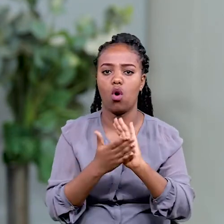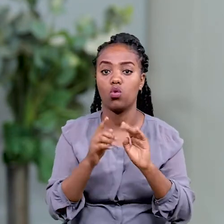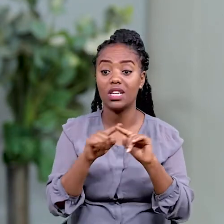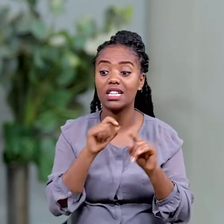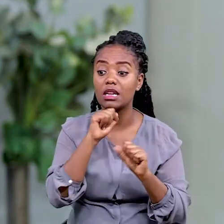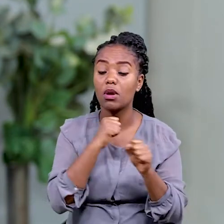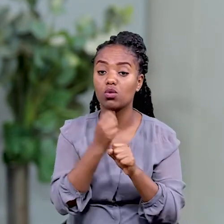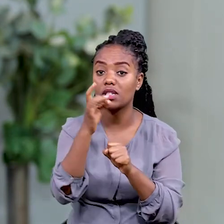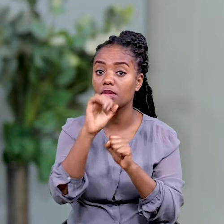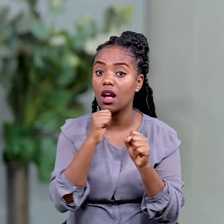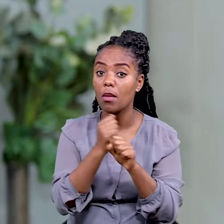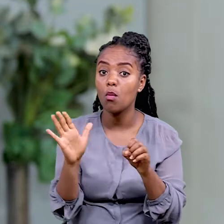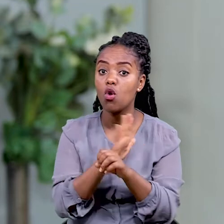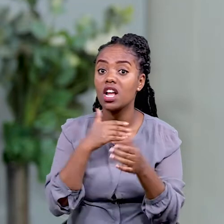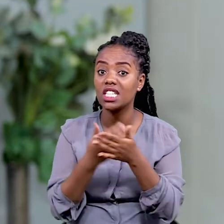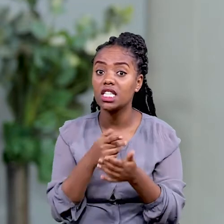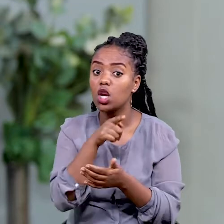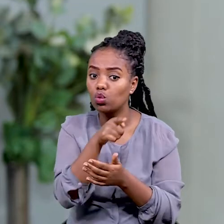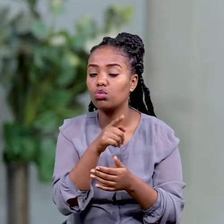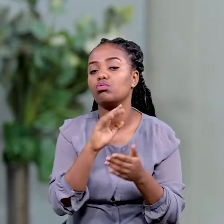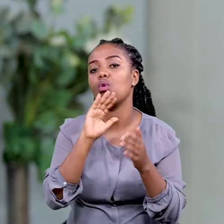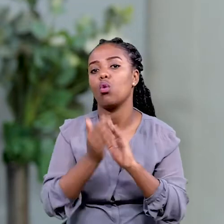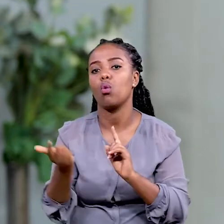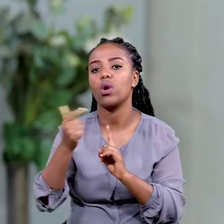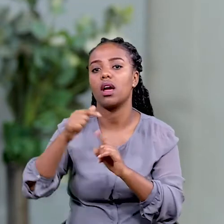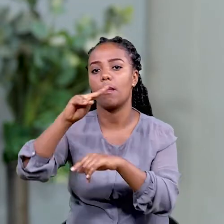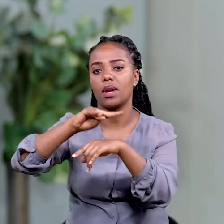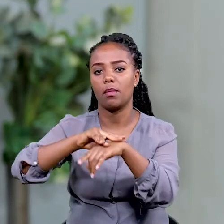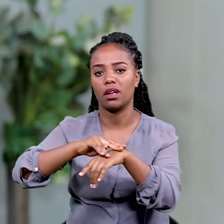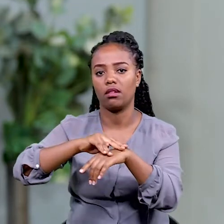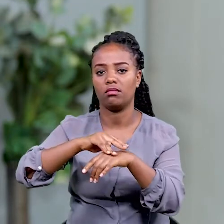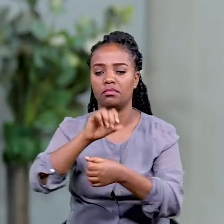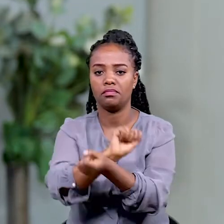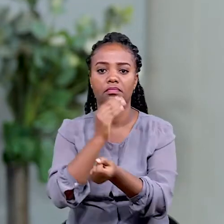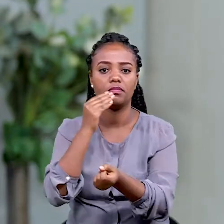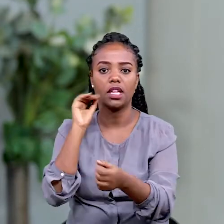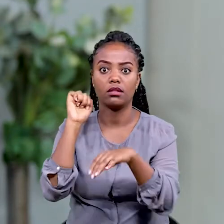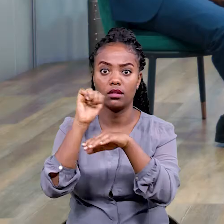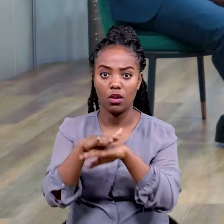18 ዓመት እስከሚሞላ ድረስ እነሱም ቢሆኑ ወደ መደበኛ ማረሚያ ቤት ቢላኩም